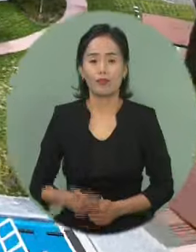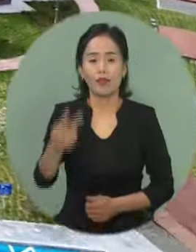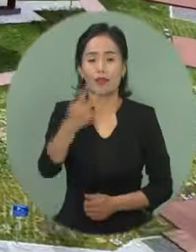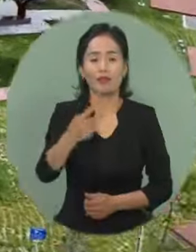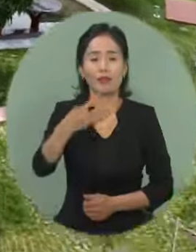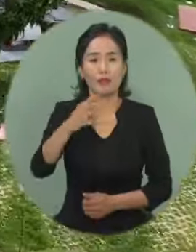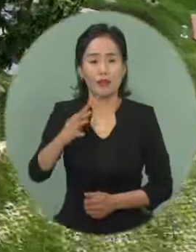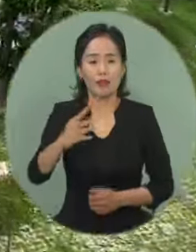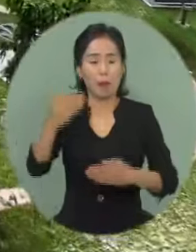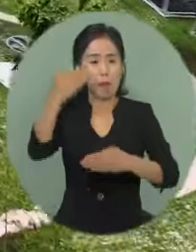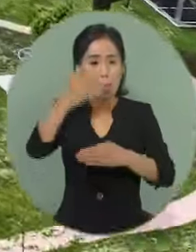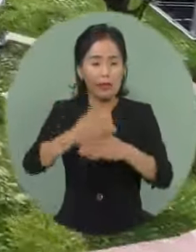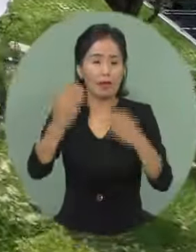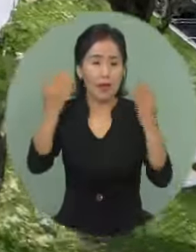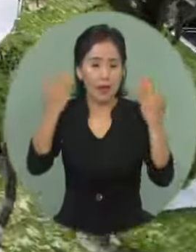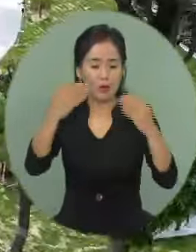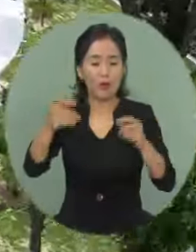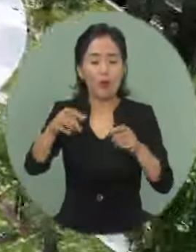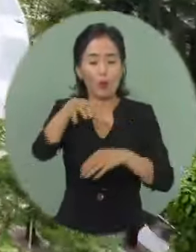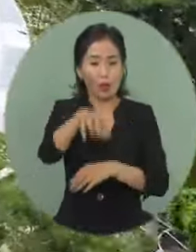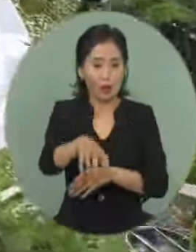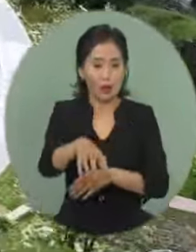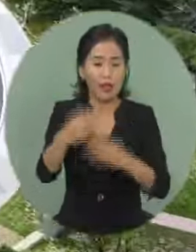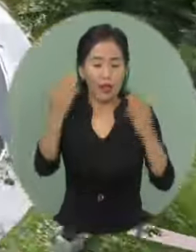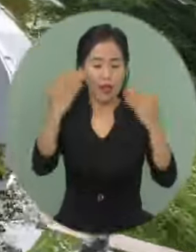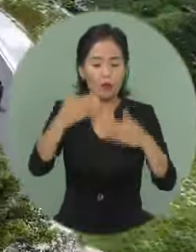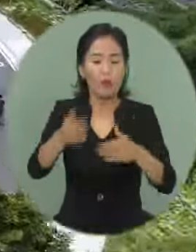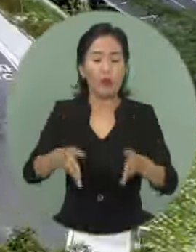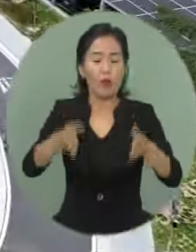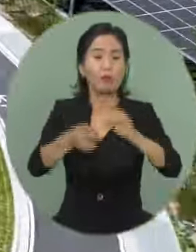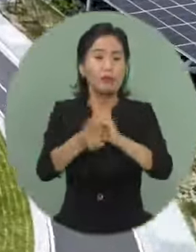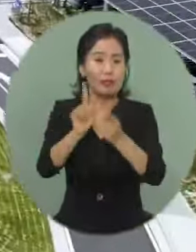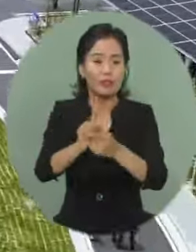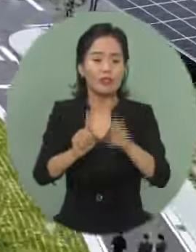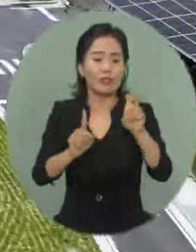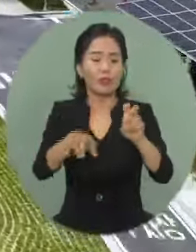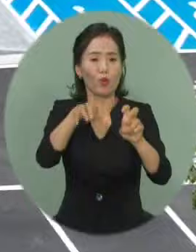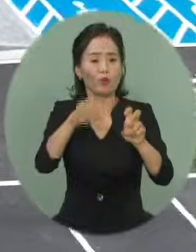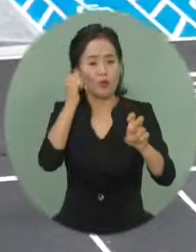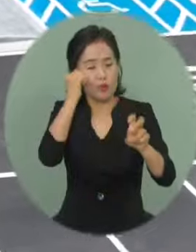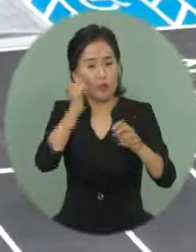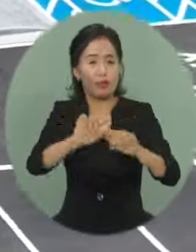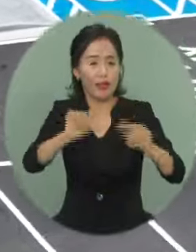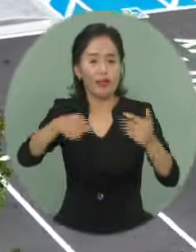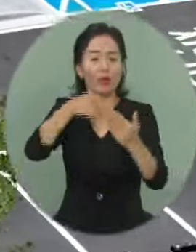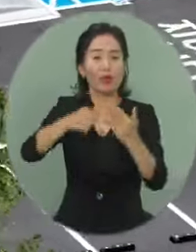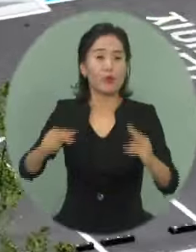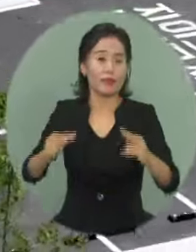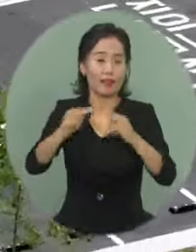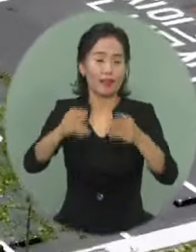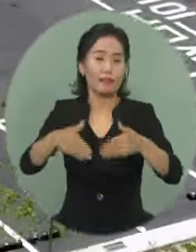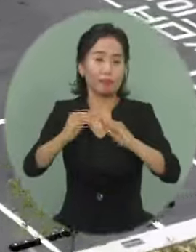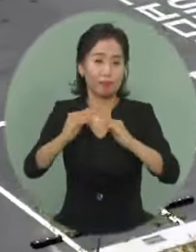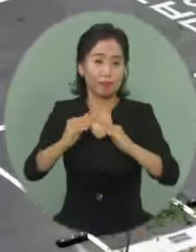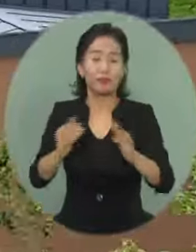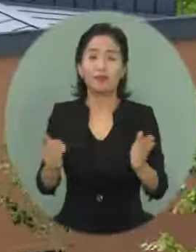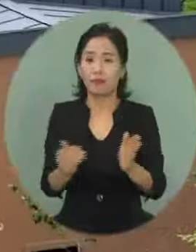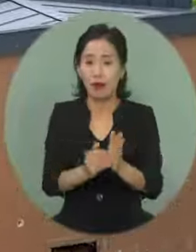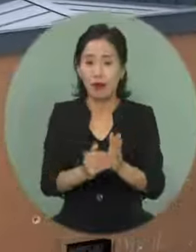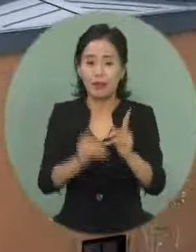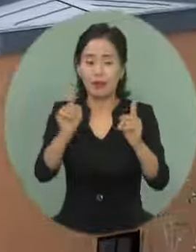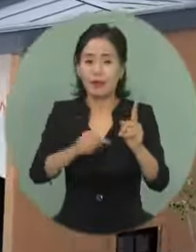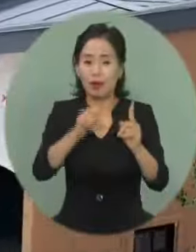2004년 폐교된 옛 곡성 오곡초등학교 부지에 학교 건물 대신 20개 동의 숙소와 각종 교육시설장이 들어섰습니다.